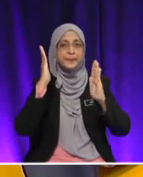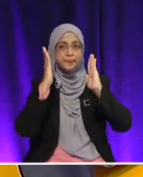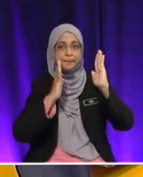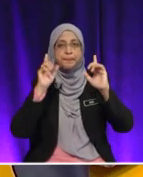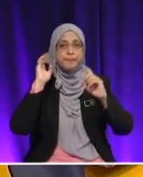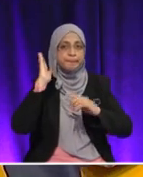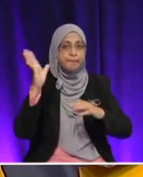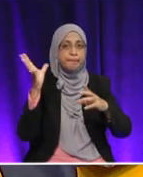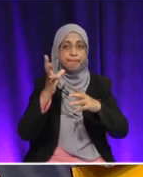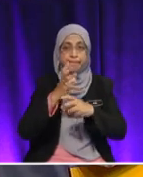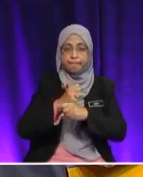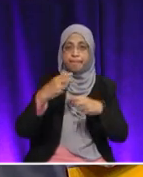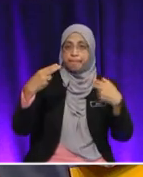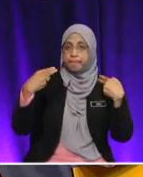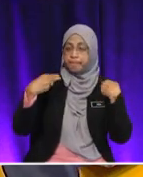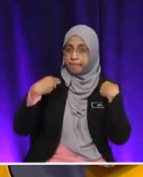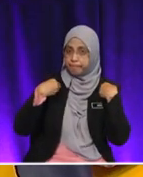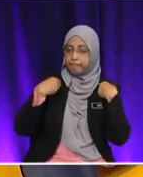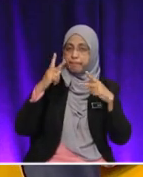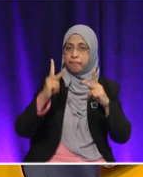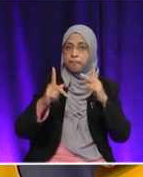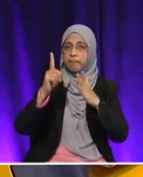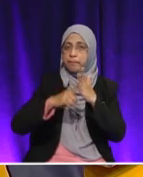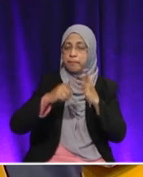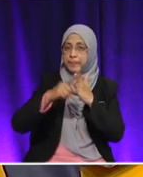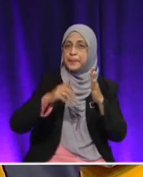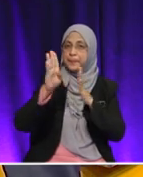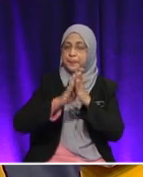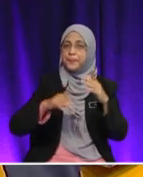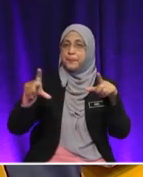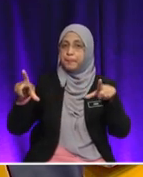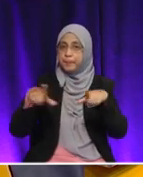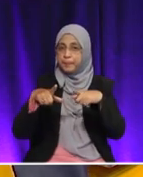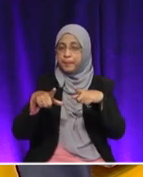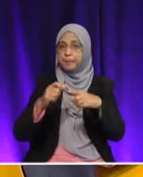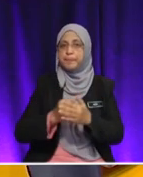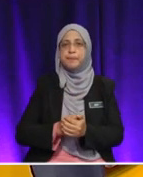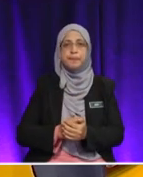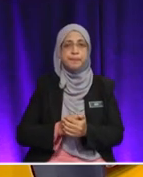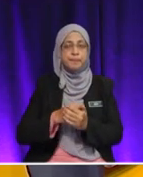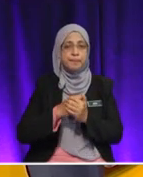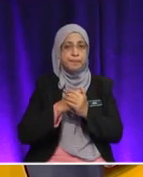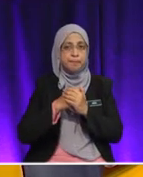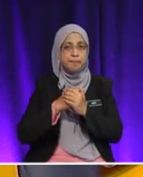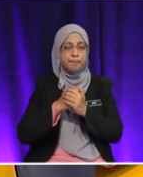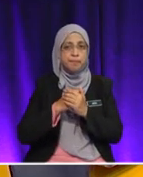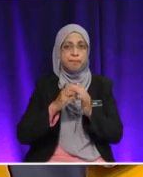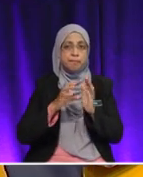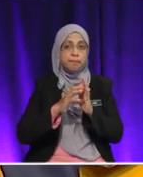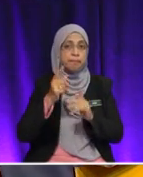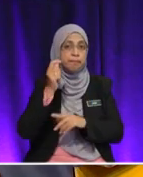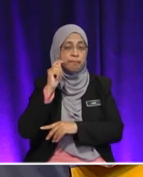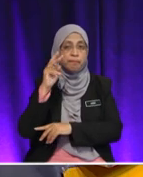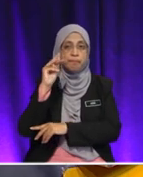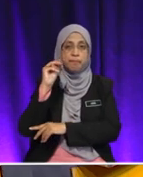perlu mendapat hak mereka contohnya keperluan asas terutamanya dalam musim bencana